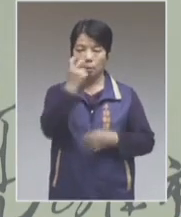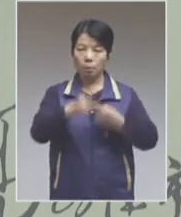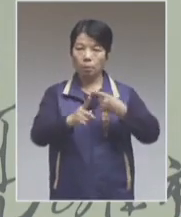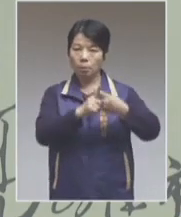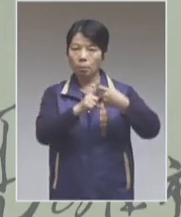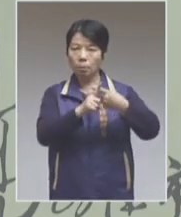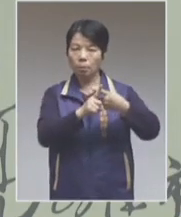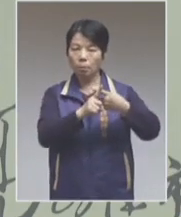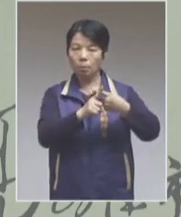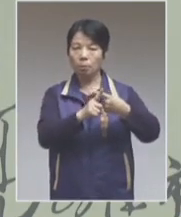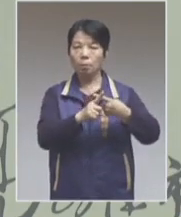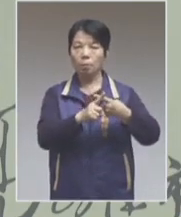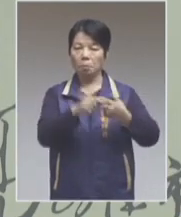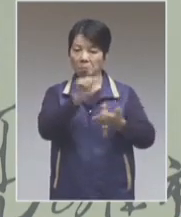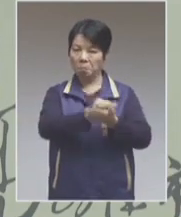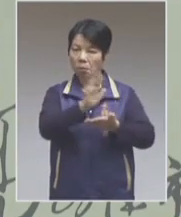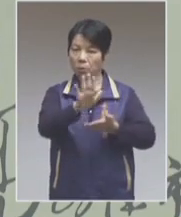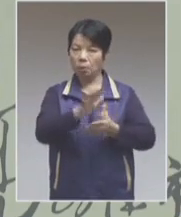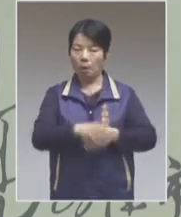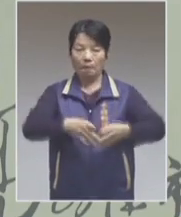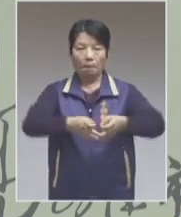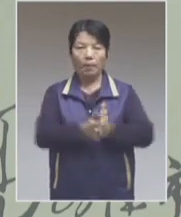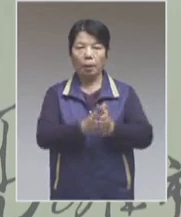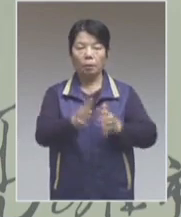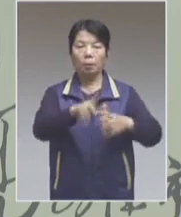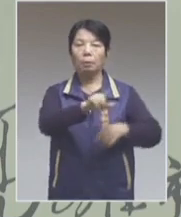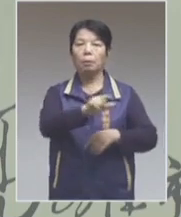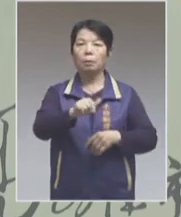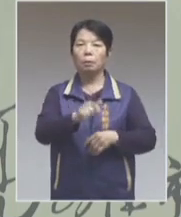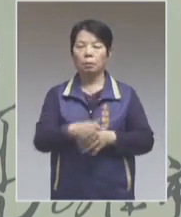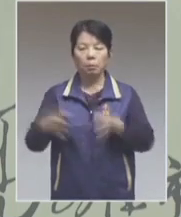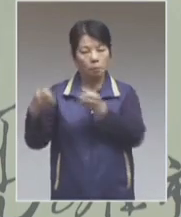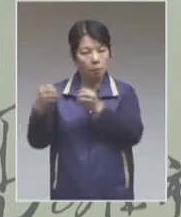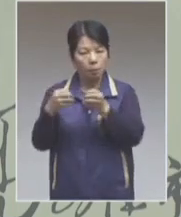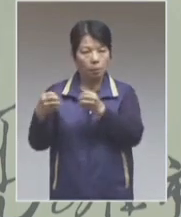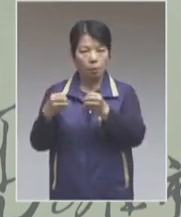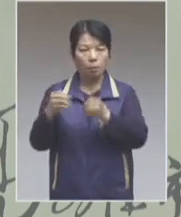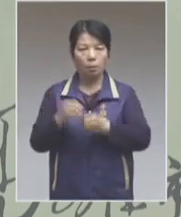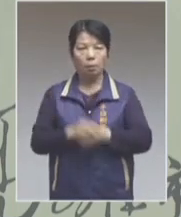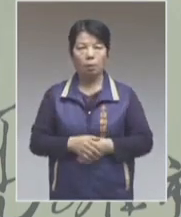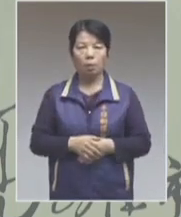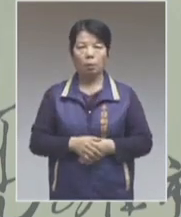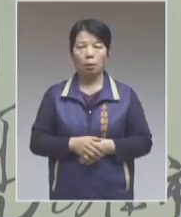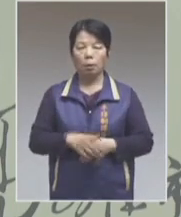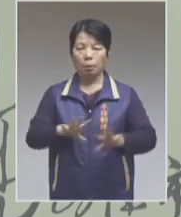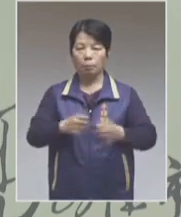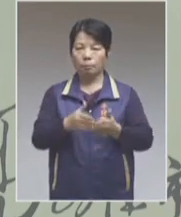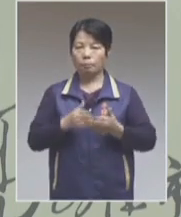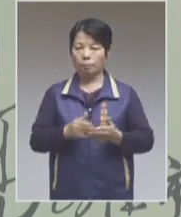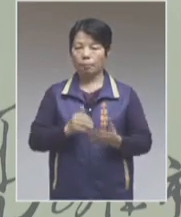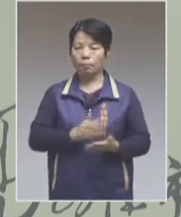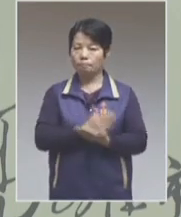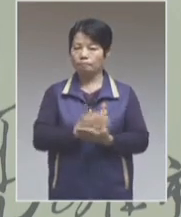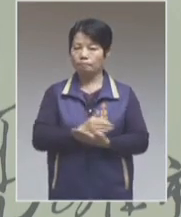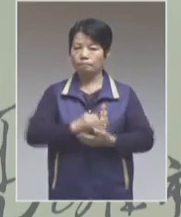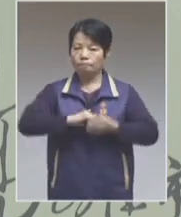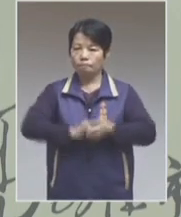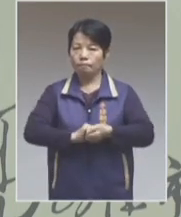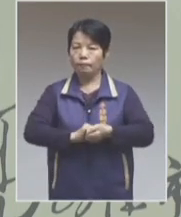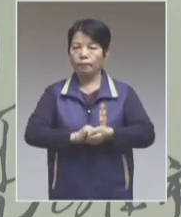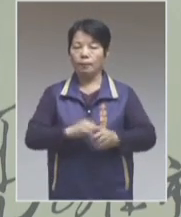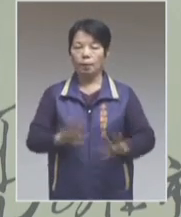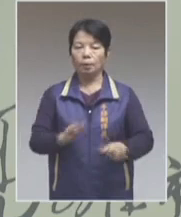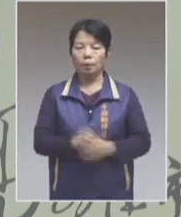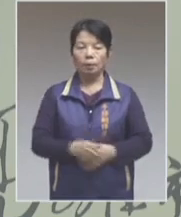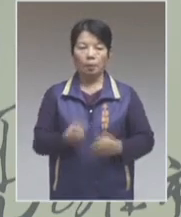啊资讯之后，就立刻跟啊老师共同讨论，也就很非常果断的啊在整个